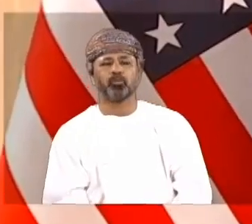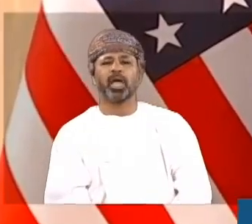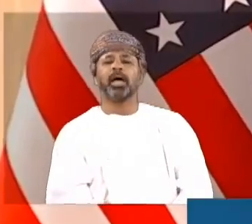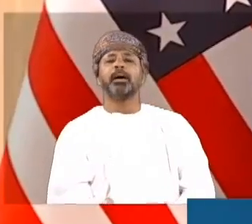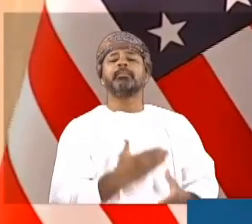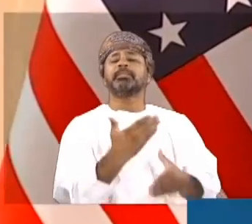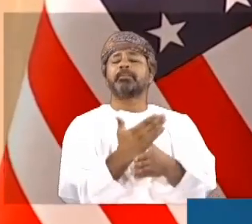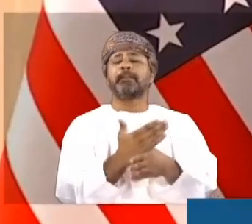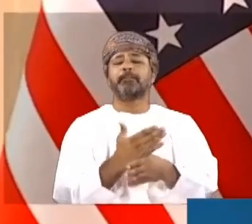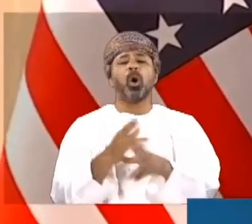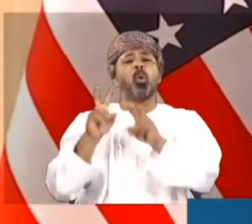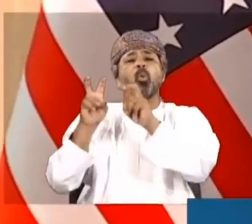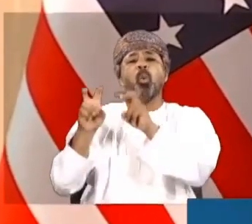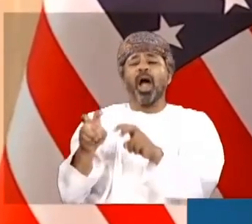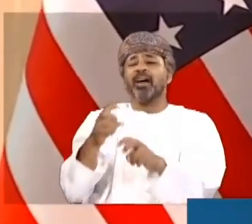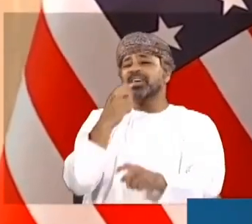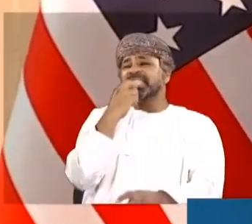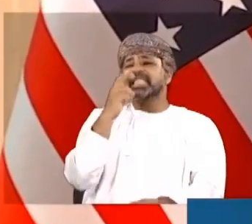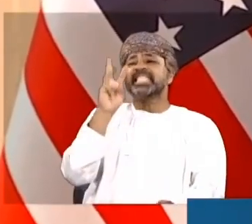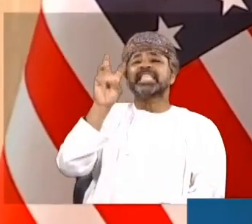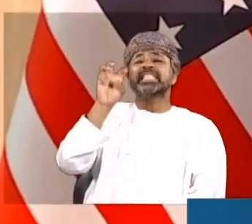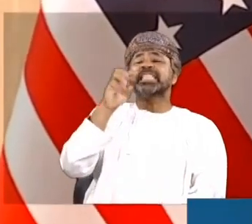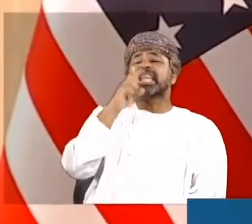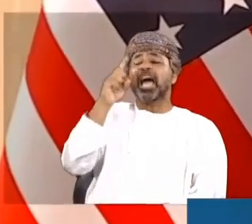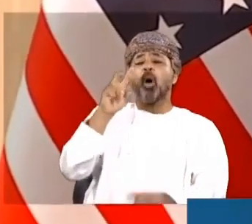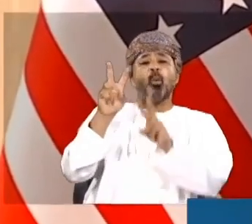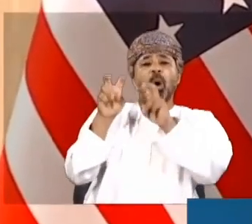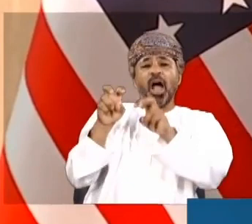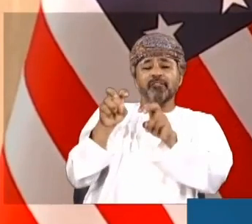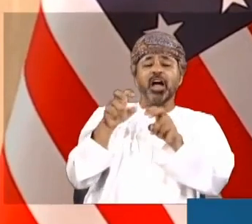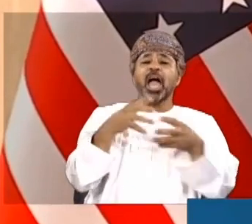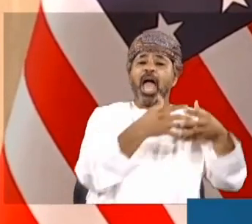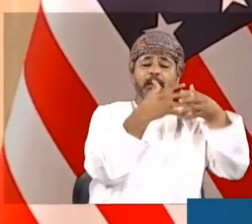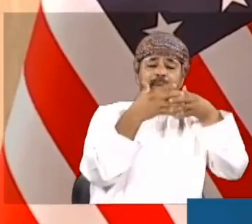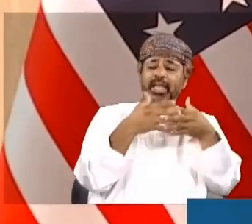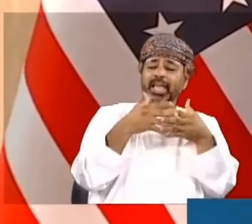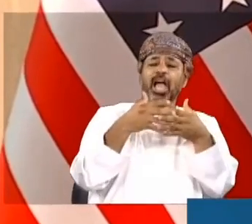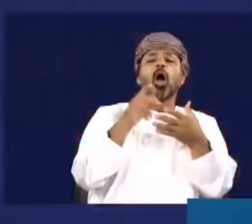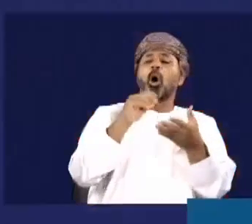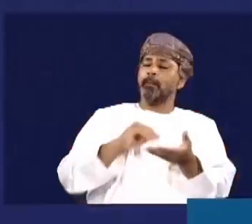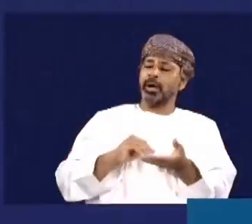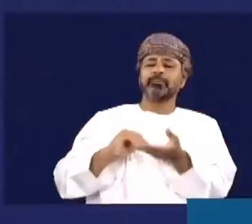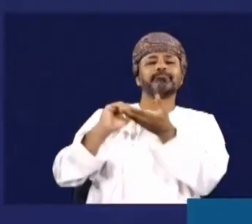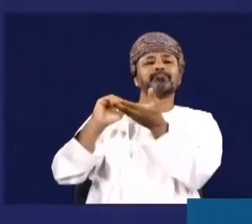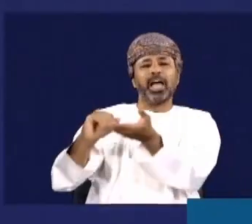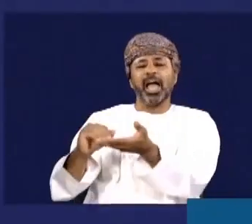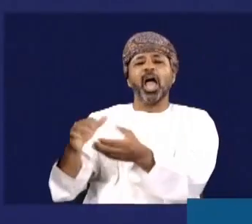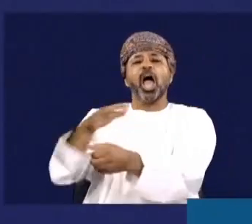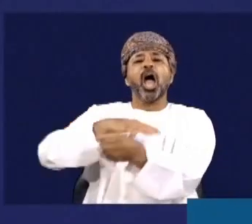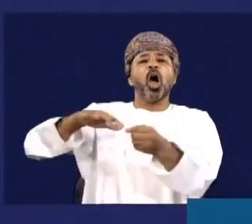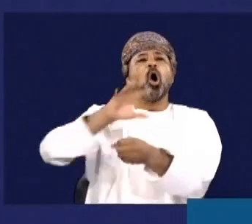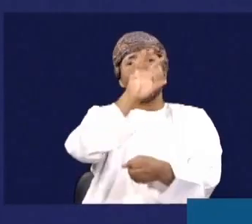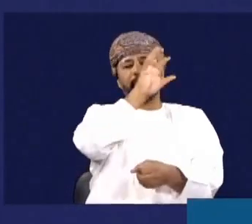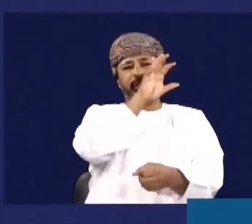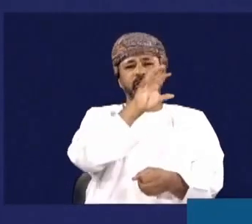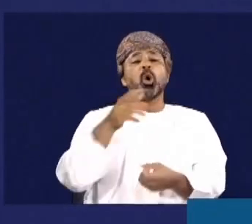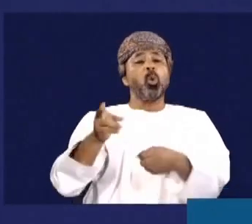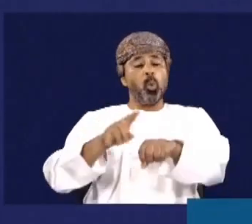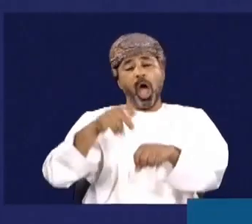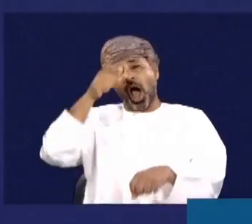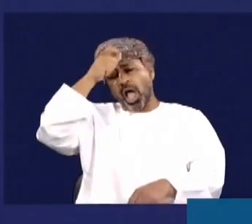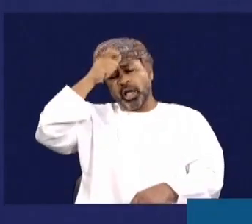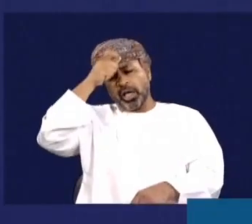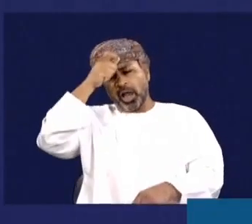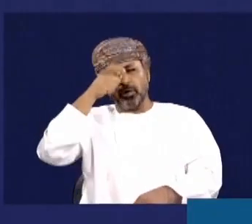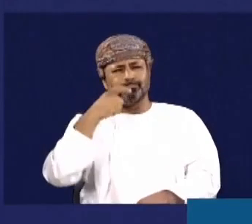بعد حظر دام أكثر من 3 عقود، واشنطن ترفع حظر توريد الأسلحة لقبرص، وأنقرة تحذر